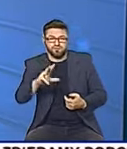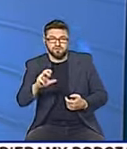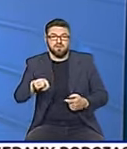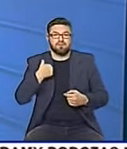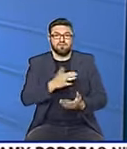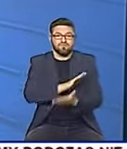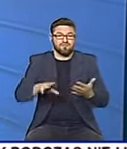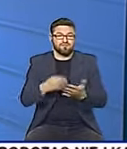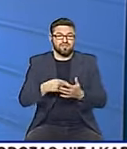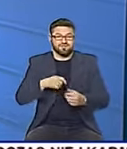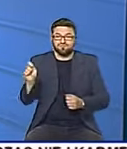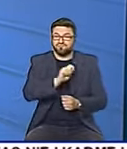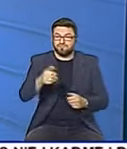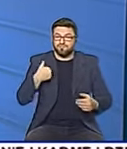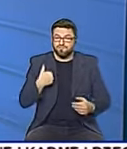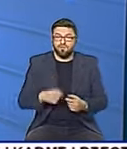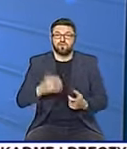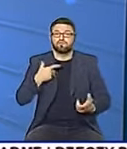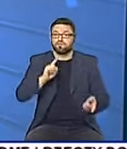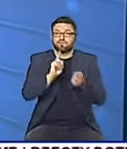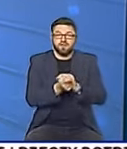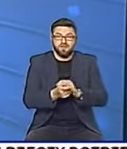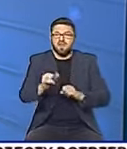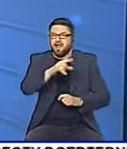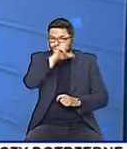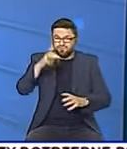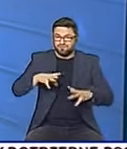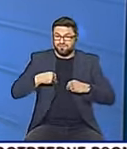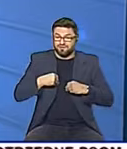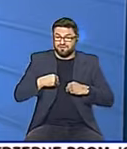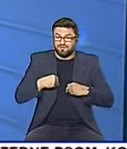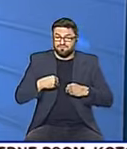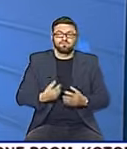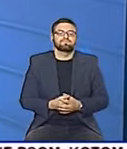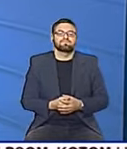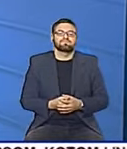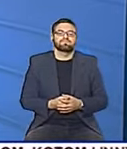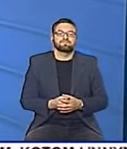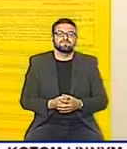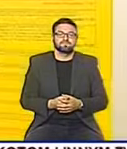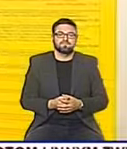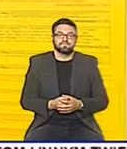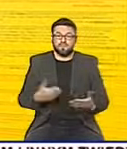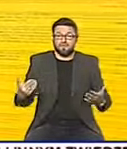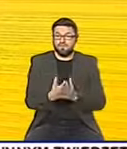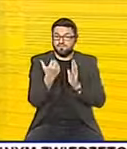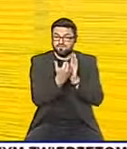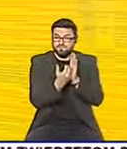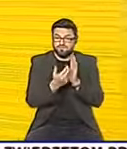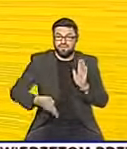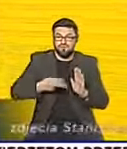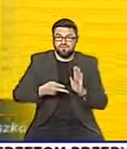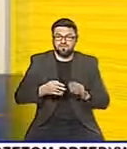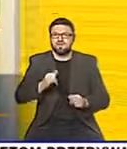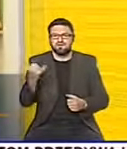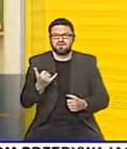się bezpłatnie. O tym, co zmieniło się i jak te zmiany przyjęli pasażerowie, Magda Komarzeniec. Nowe rozkłady jazdy pociągów, jak